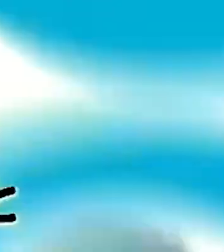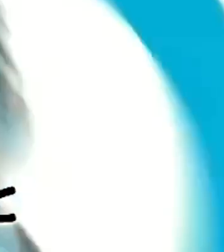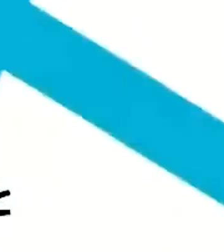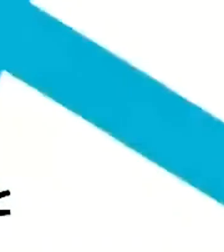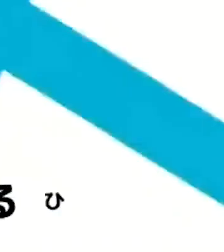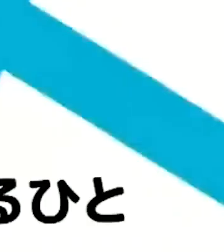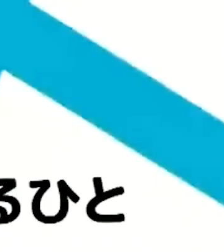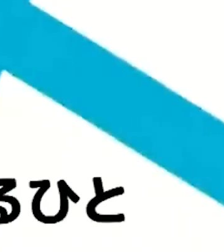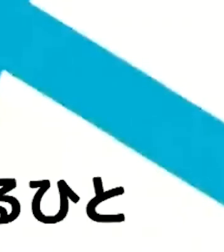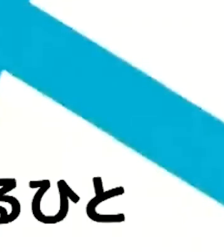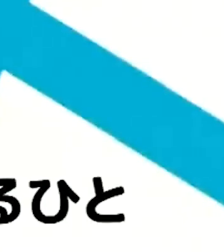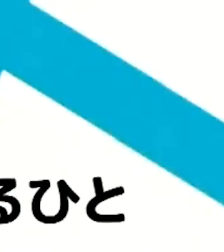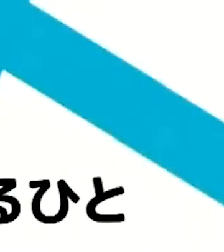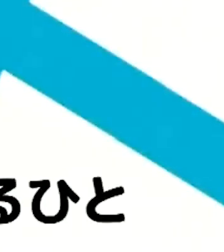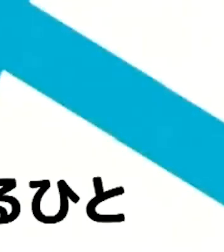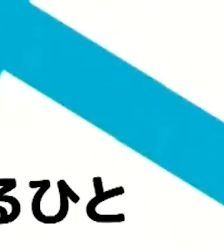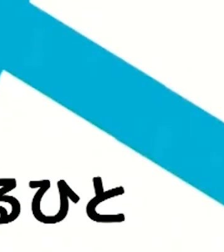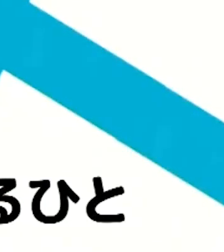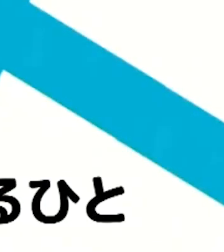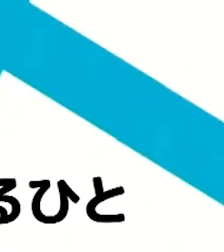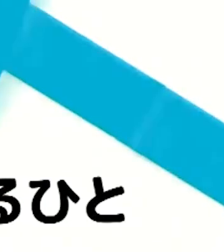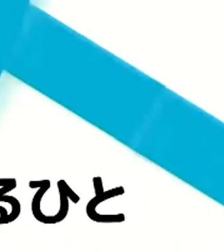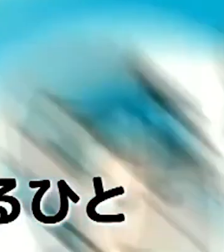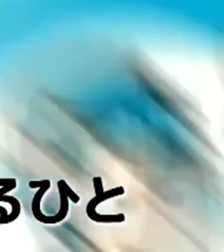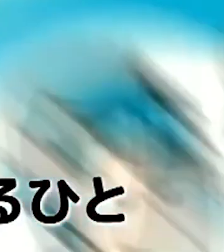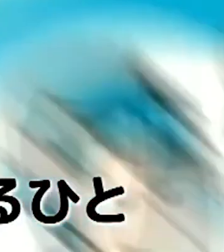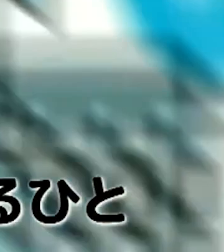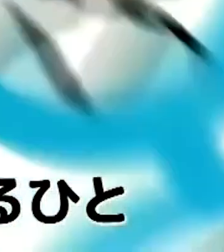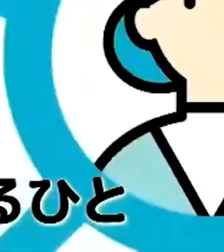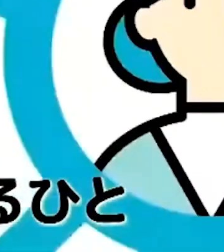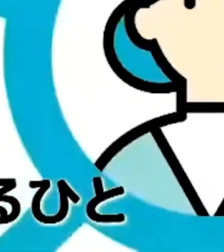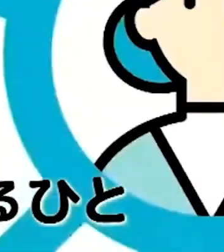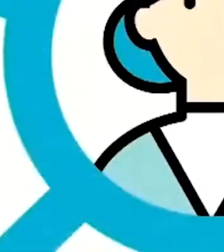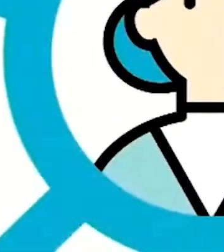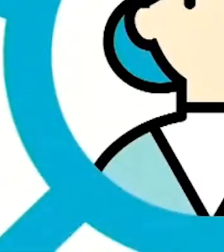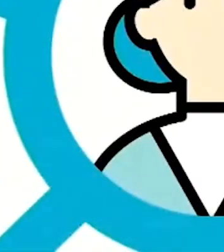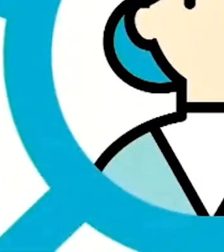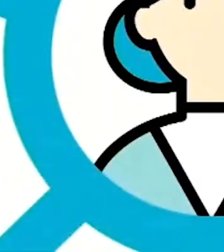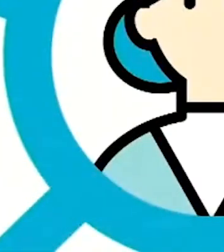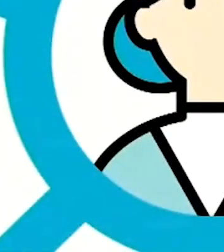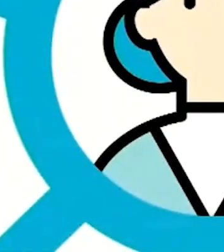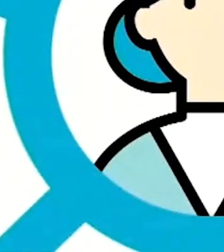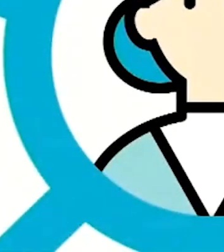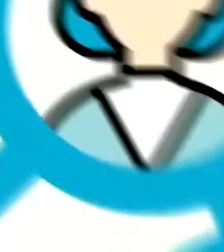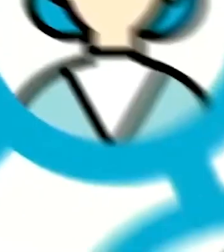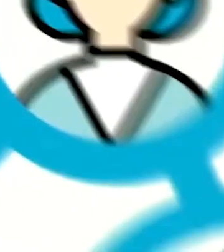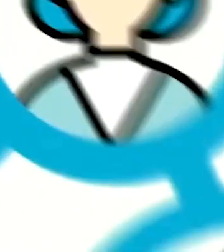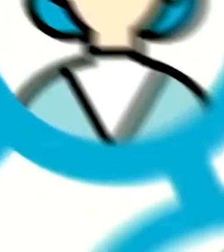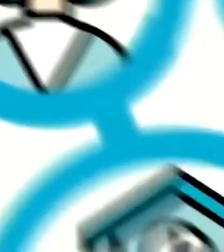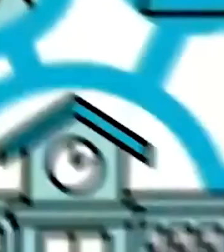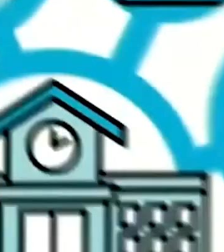現在の政治不信感ている人政治を変えたいと願う人